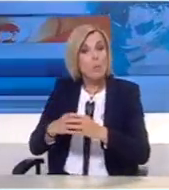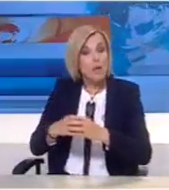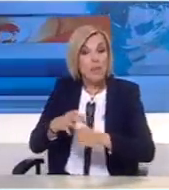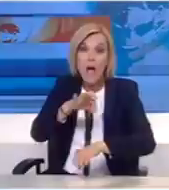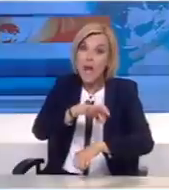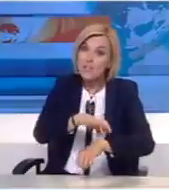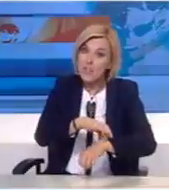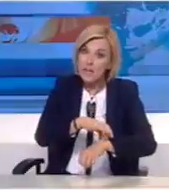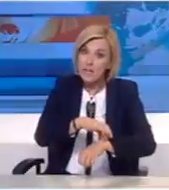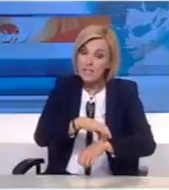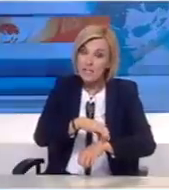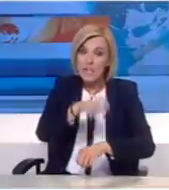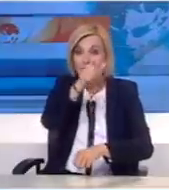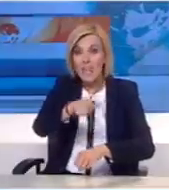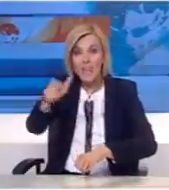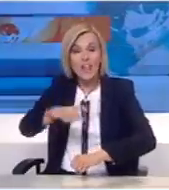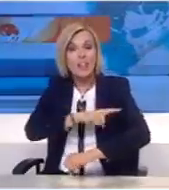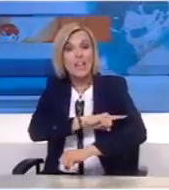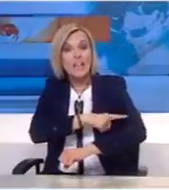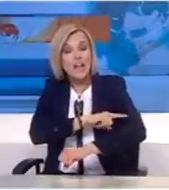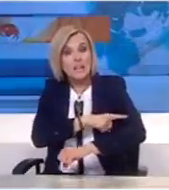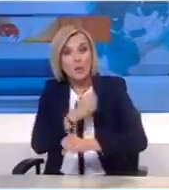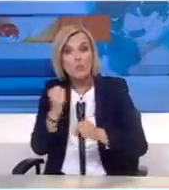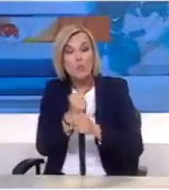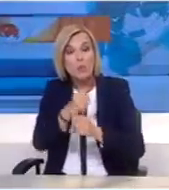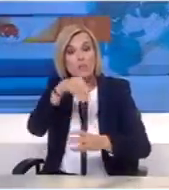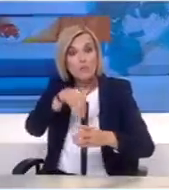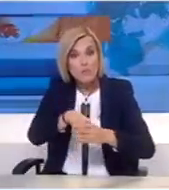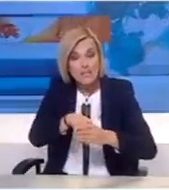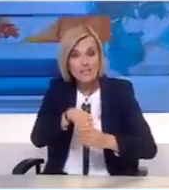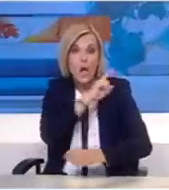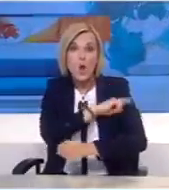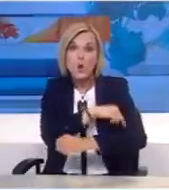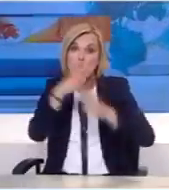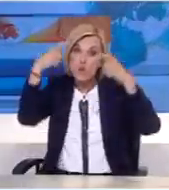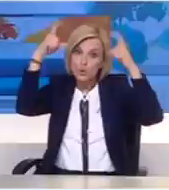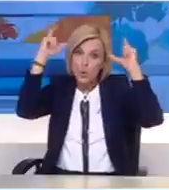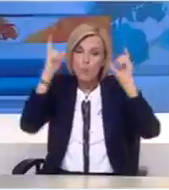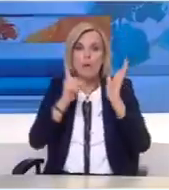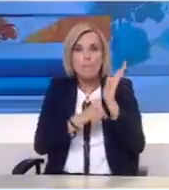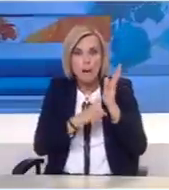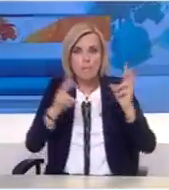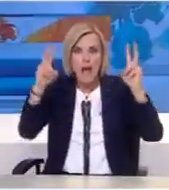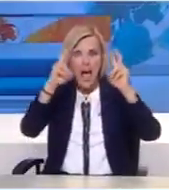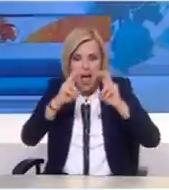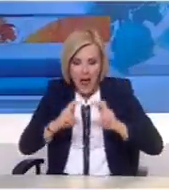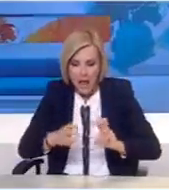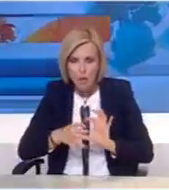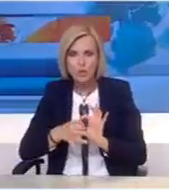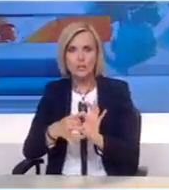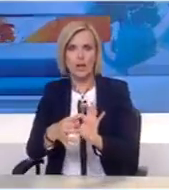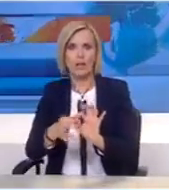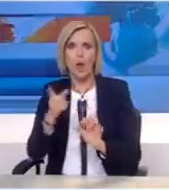οποία έχουν συμπτωματολογία συμβατή με τη νέα λίμωξη, πρέπει να ελέγχονται, να απομονώνονται και να μην